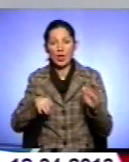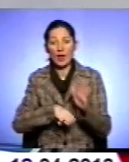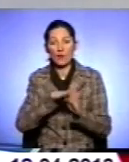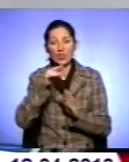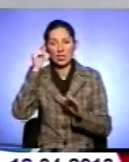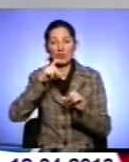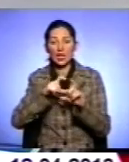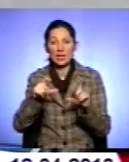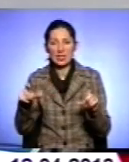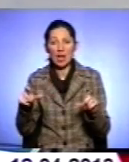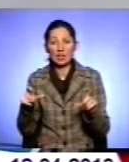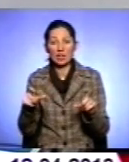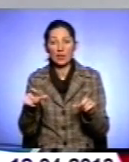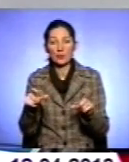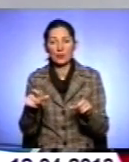навчальні заклади,